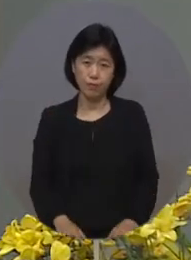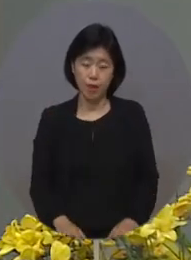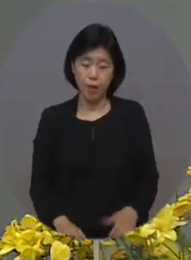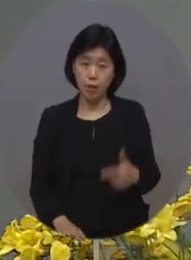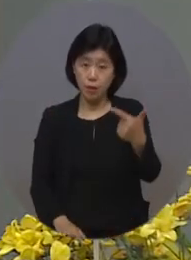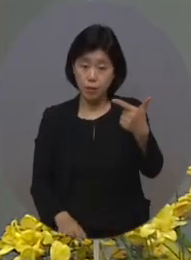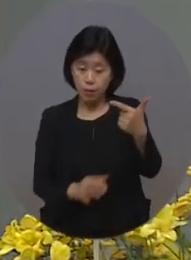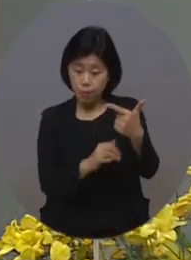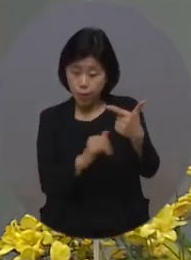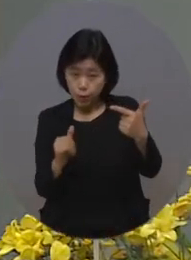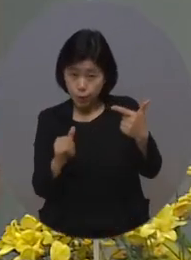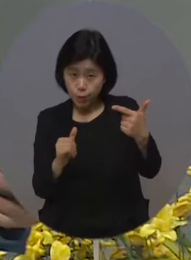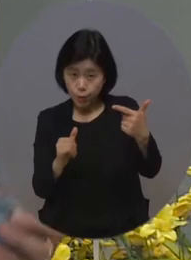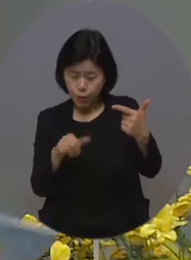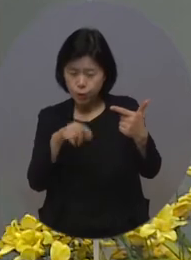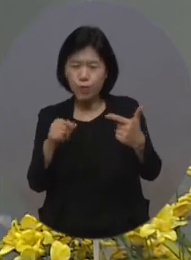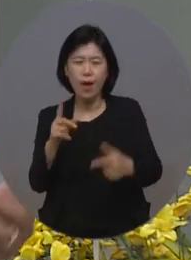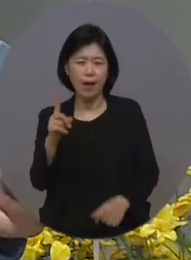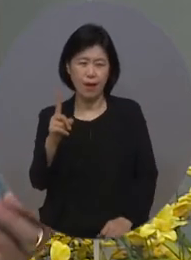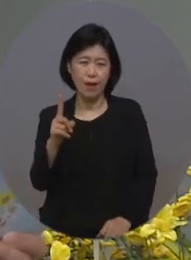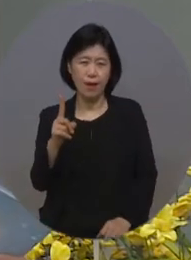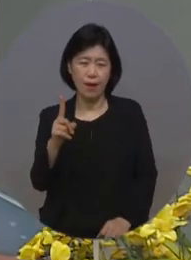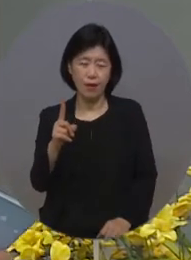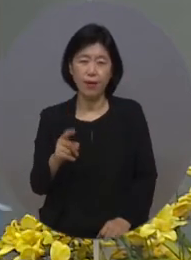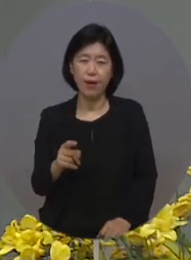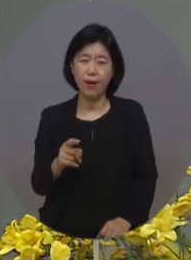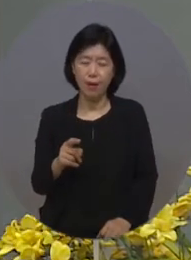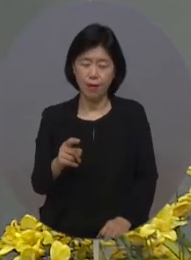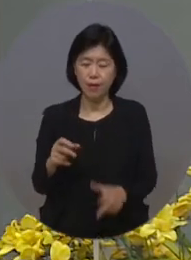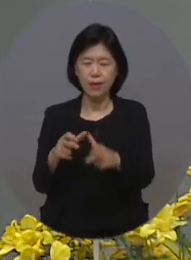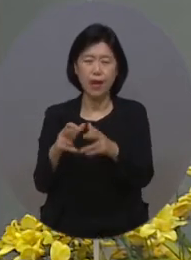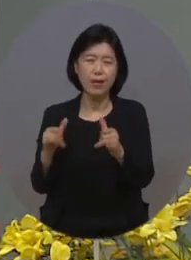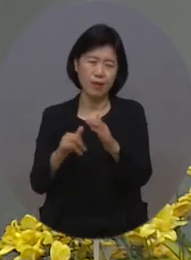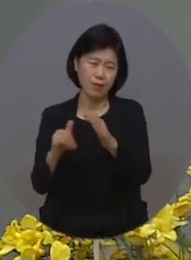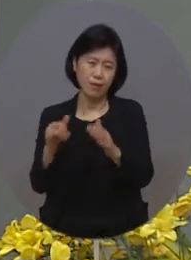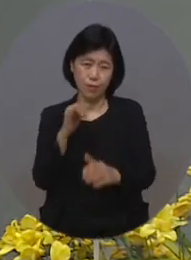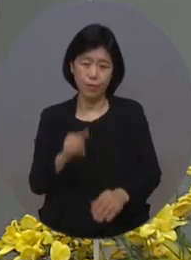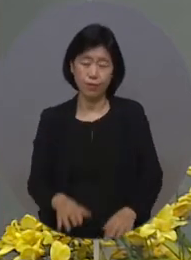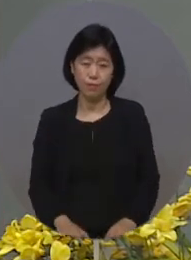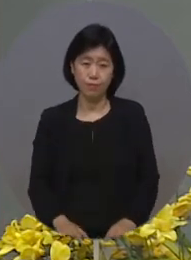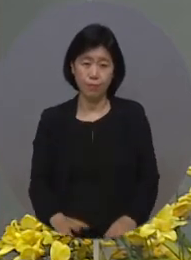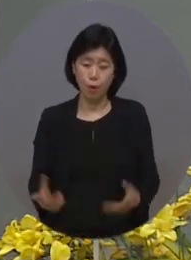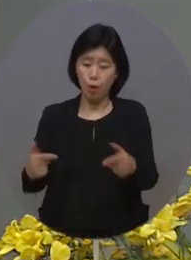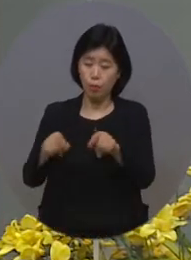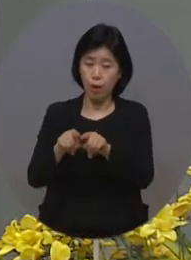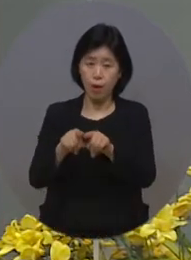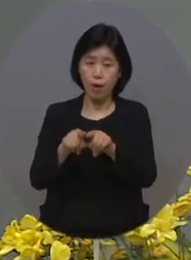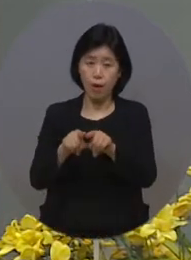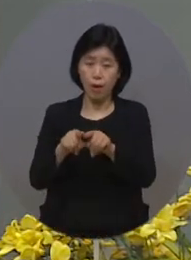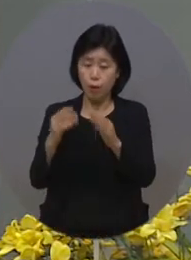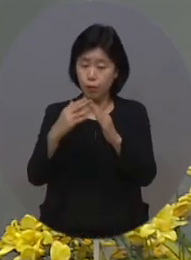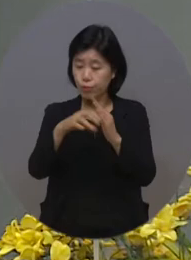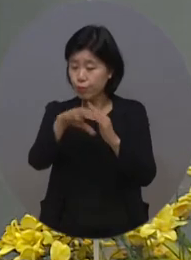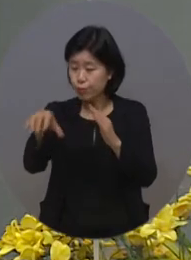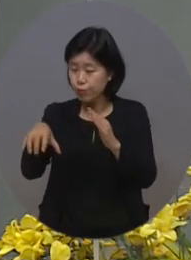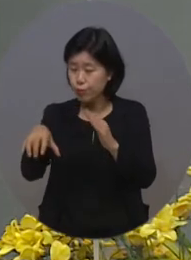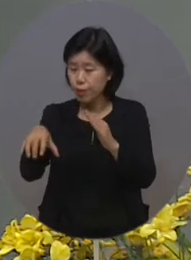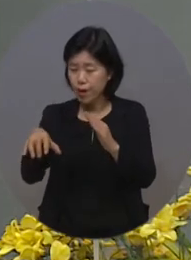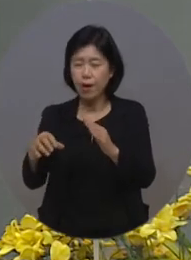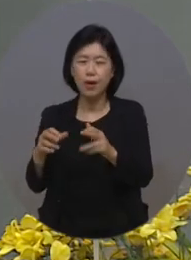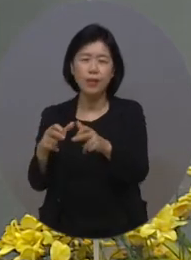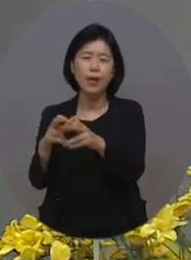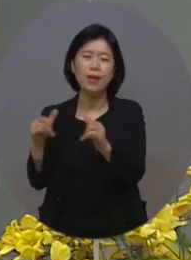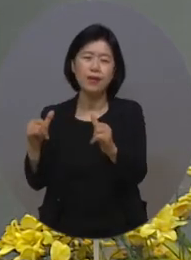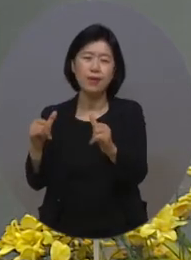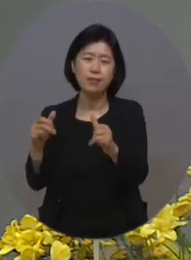장애인과 저기요 그 제 옆에 이렇게 말씀 하신 것처럼 함께 더불어 살고 있다는 겁니다 그렇죠 네 그러니까 예